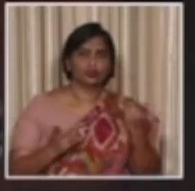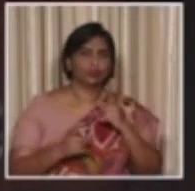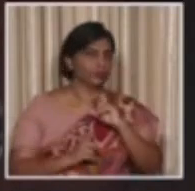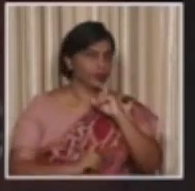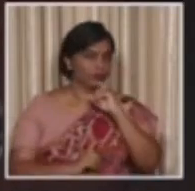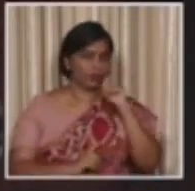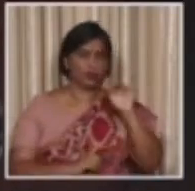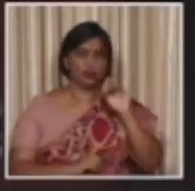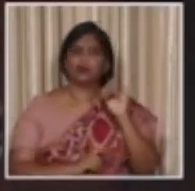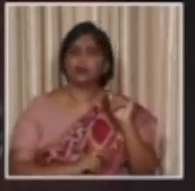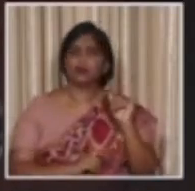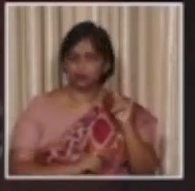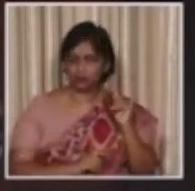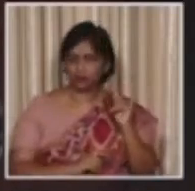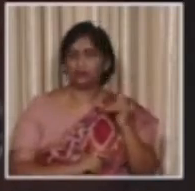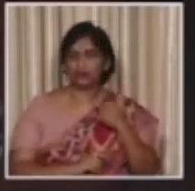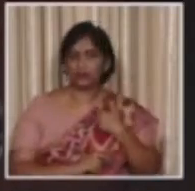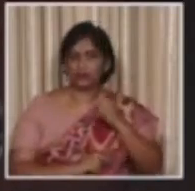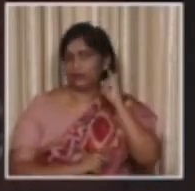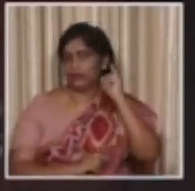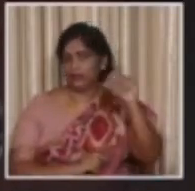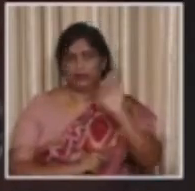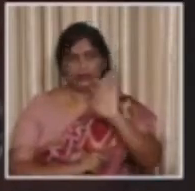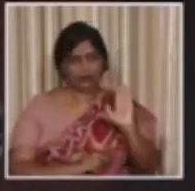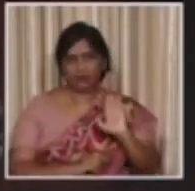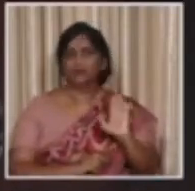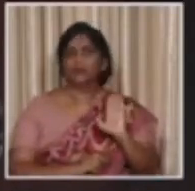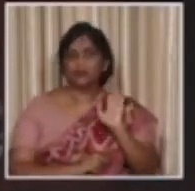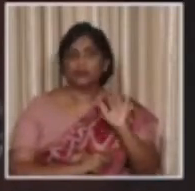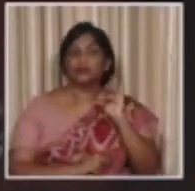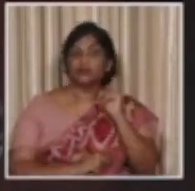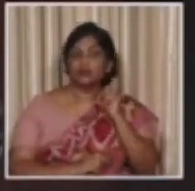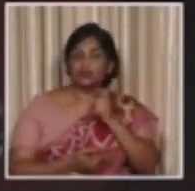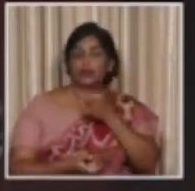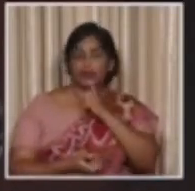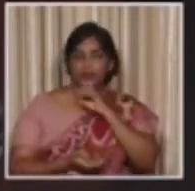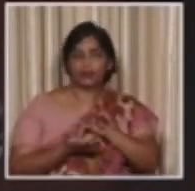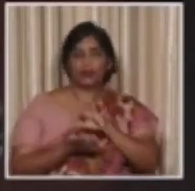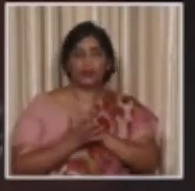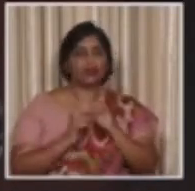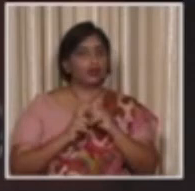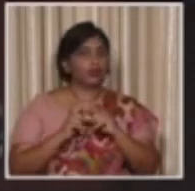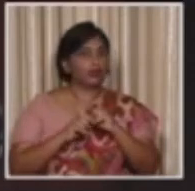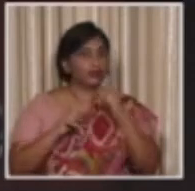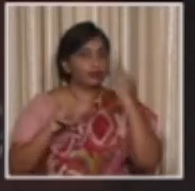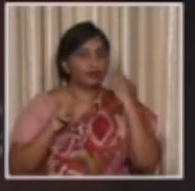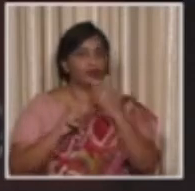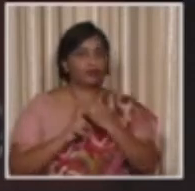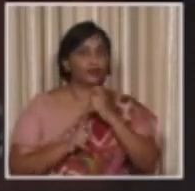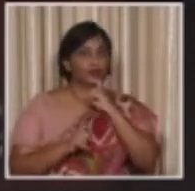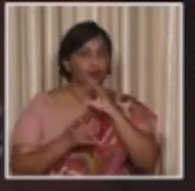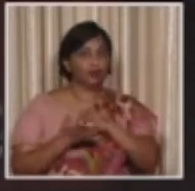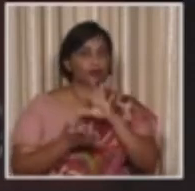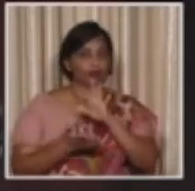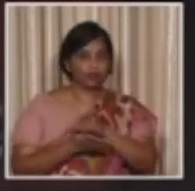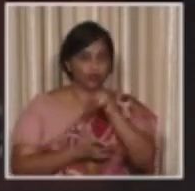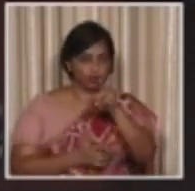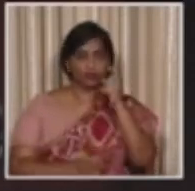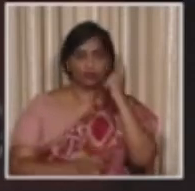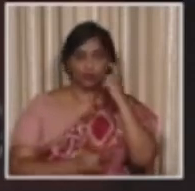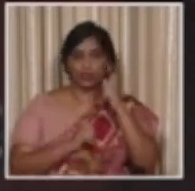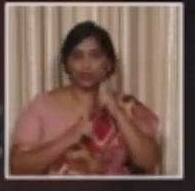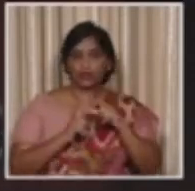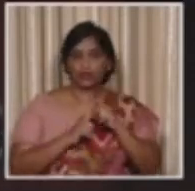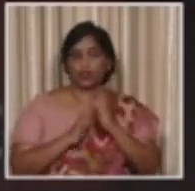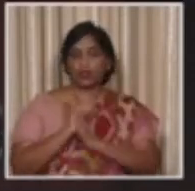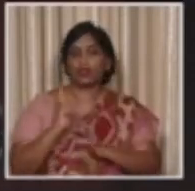අධිකරණය සමහර මම විවේචනයක් නෙවෙයි සමහර නඩු තීන්දුව. දැන් අධ්‍යාපනය සම්බන්ධයෙන් දාලා තියෙන නඩු තීන්දුව ඔබතුමා දන්නවා අධ්‍යාපන